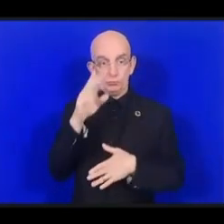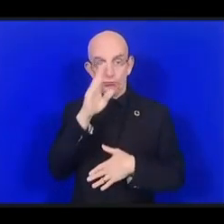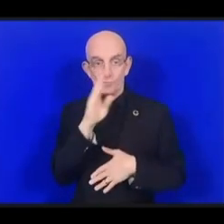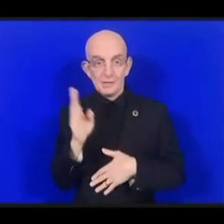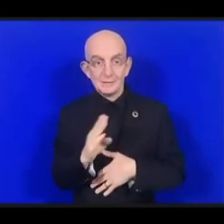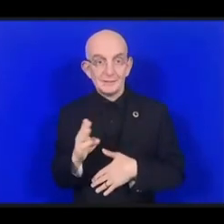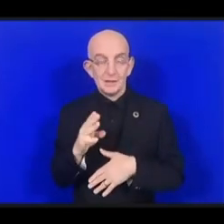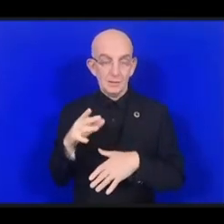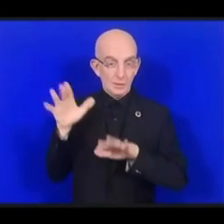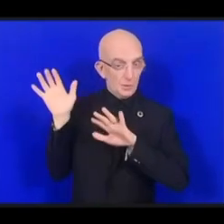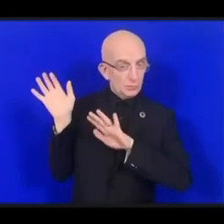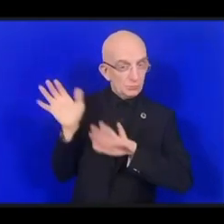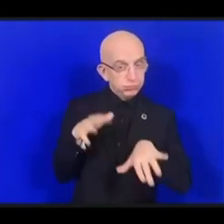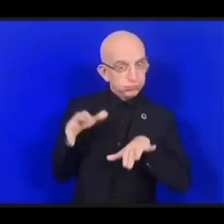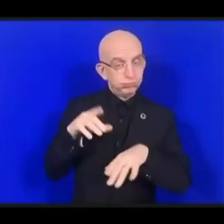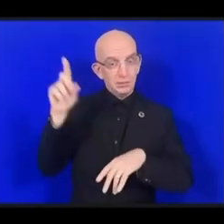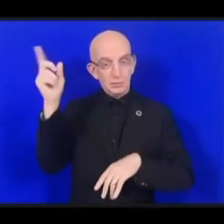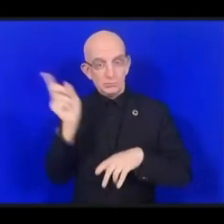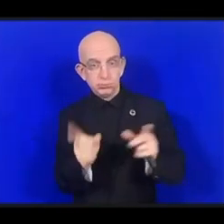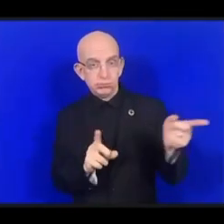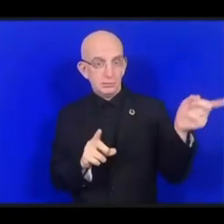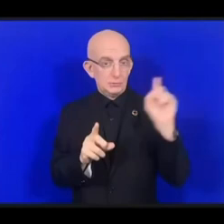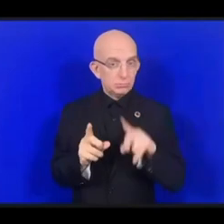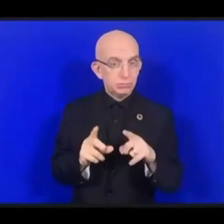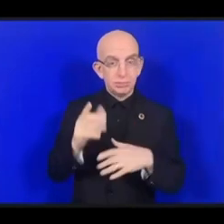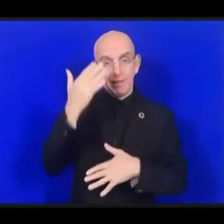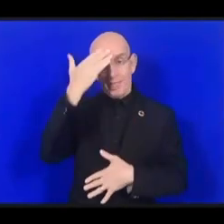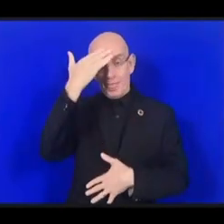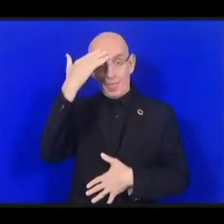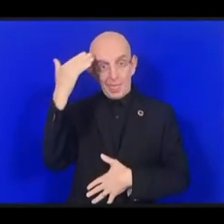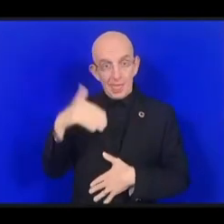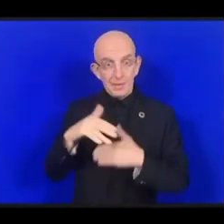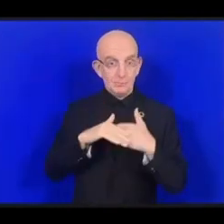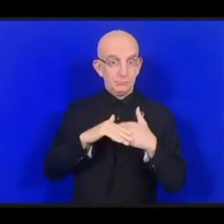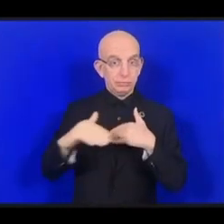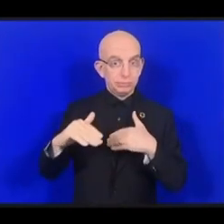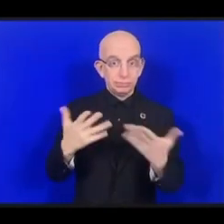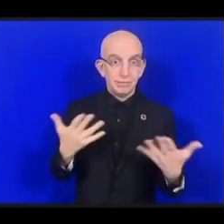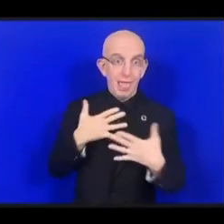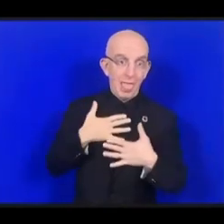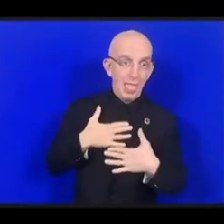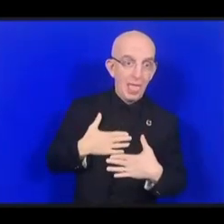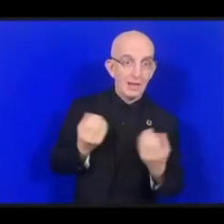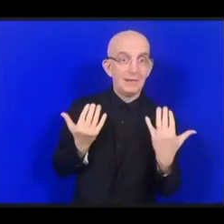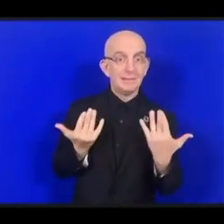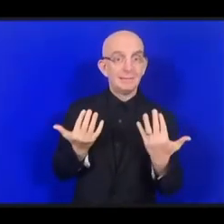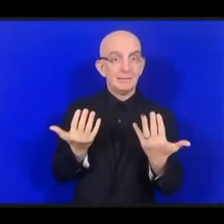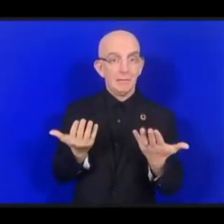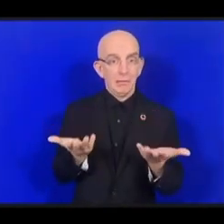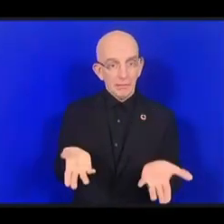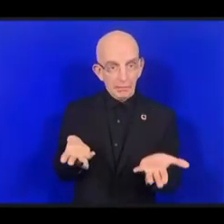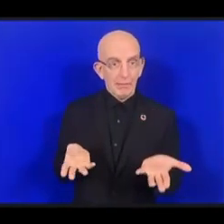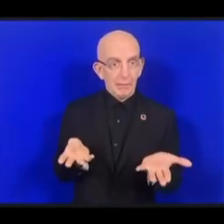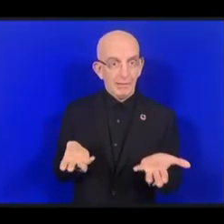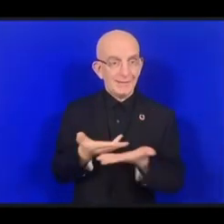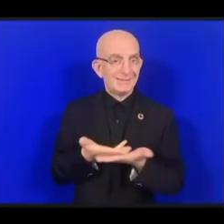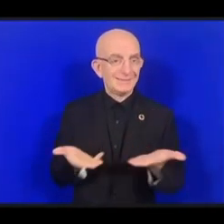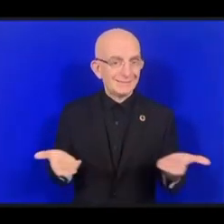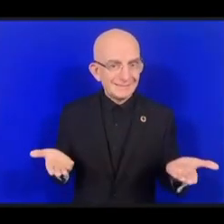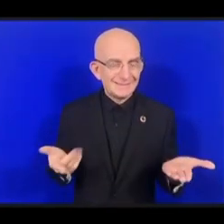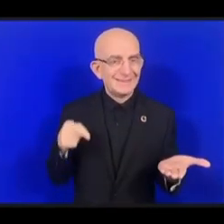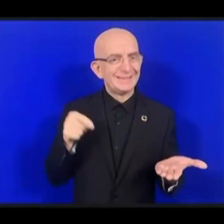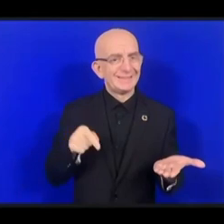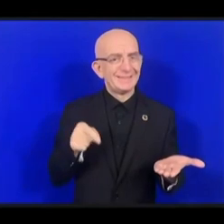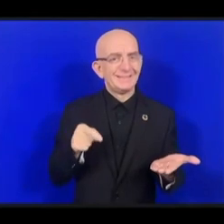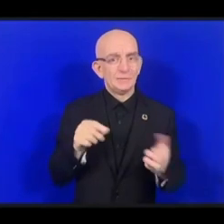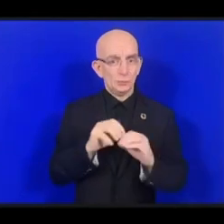はバーチャルの環境において何かが出たとしても実際の例えばAmazon